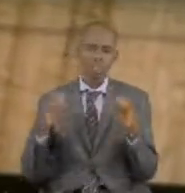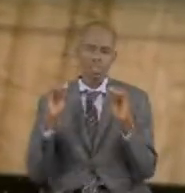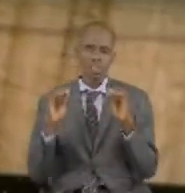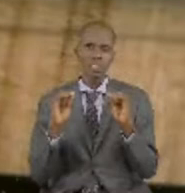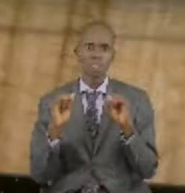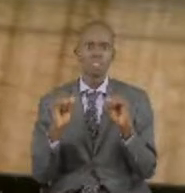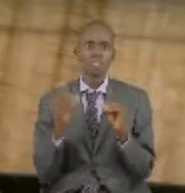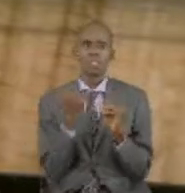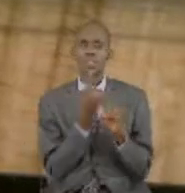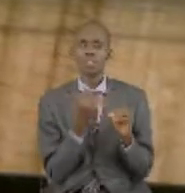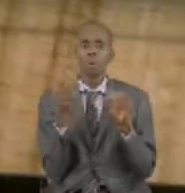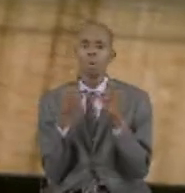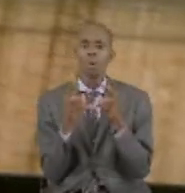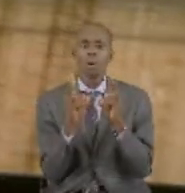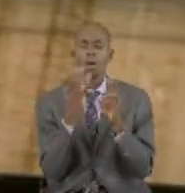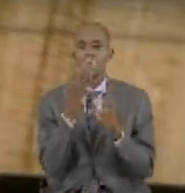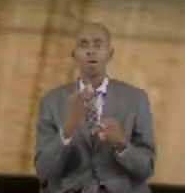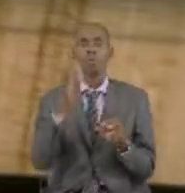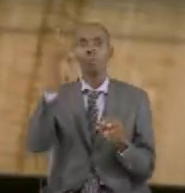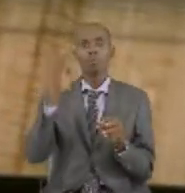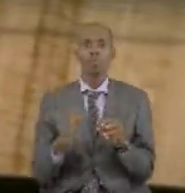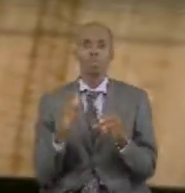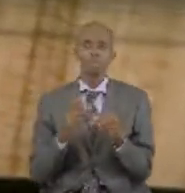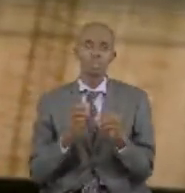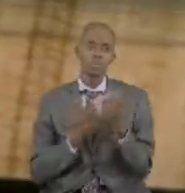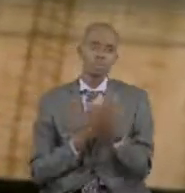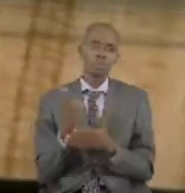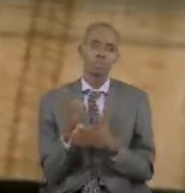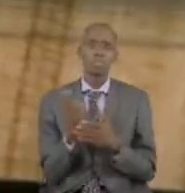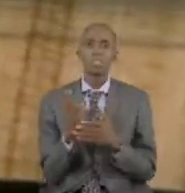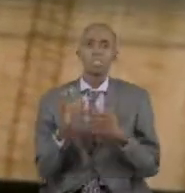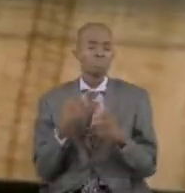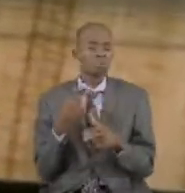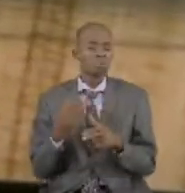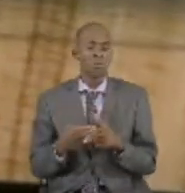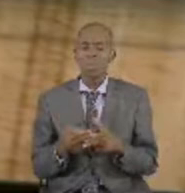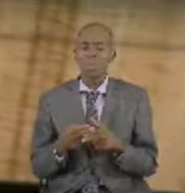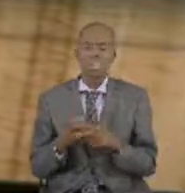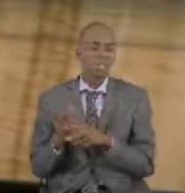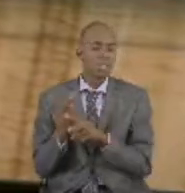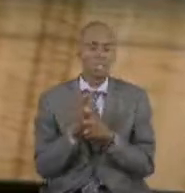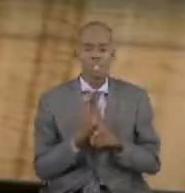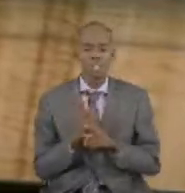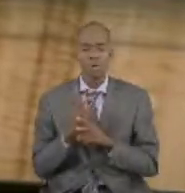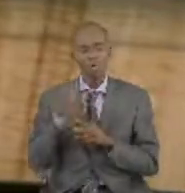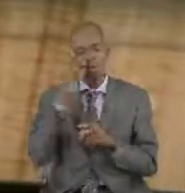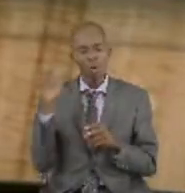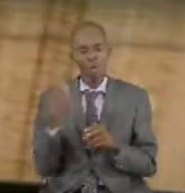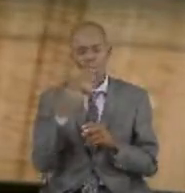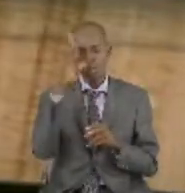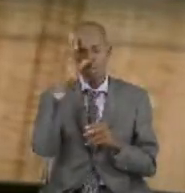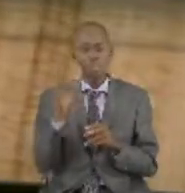et que tu enseignants la voix de dieu selon la vérité s'est inquiété de personnes